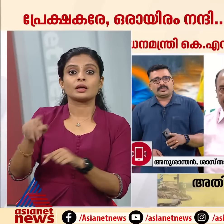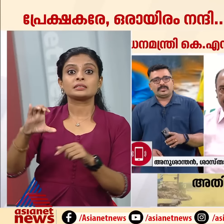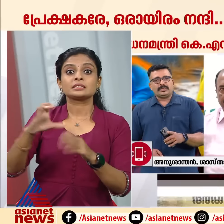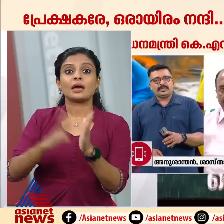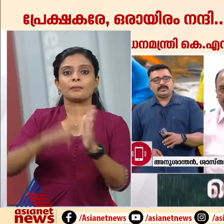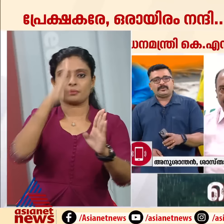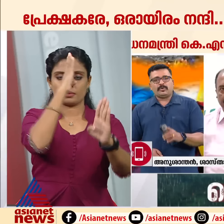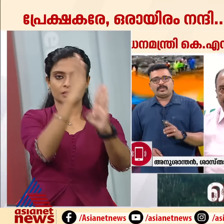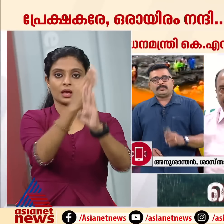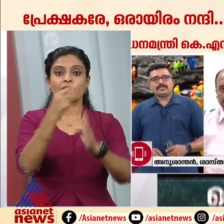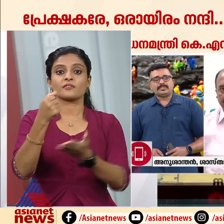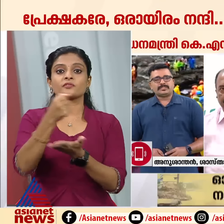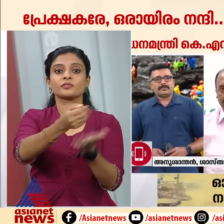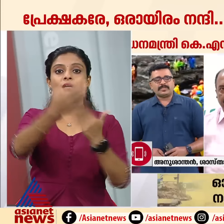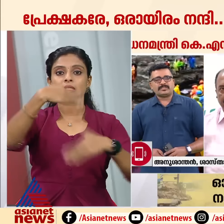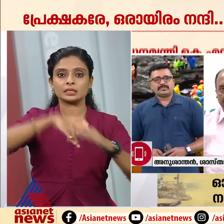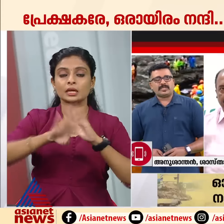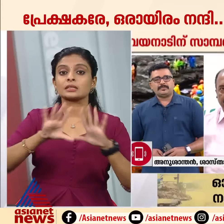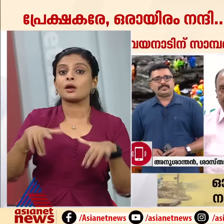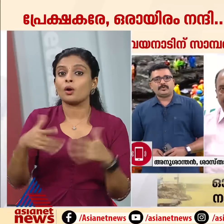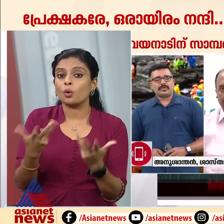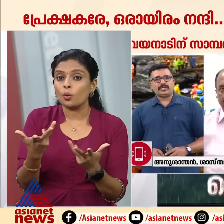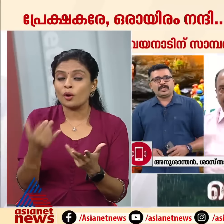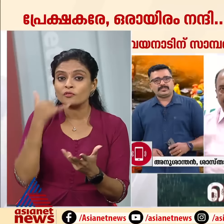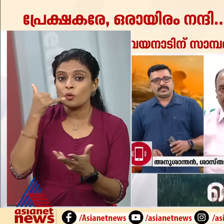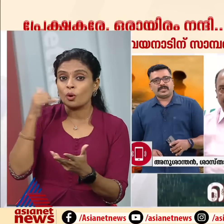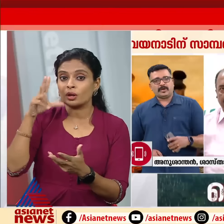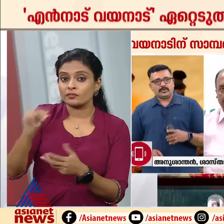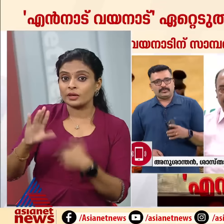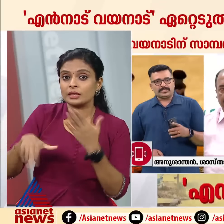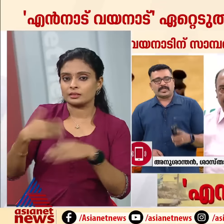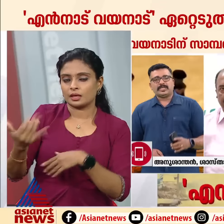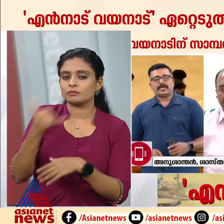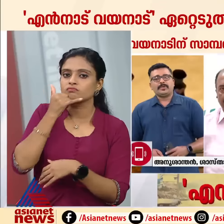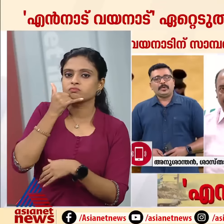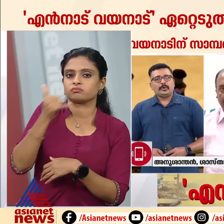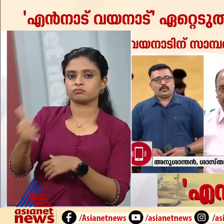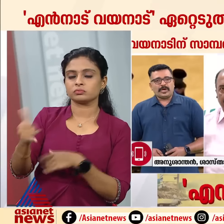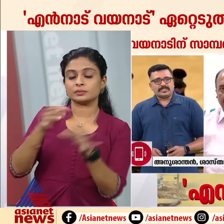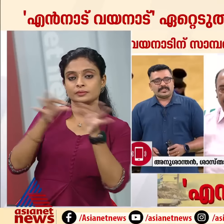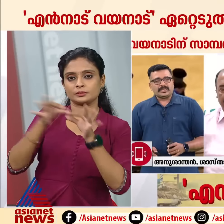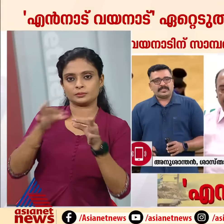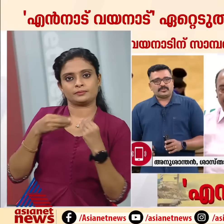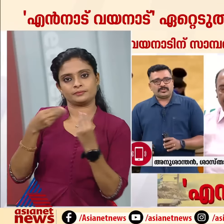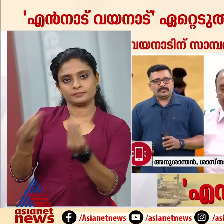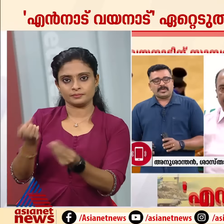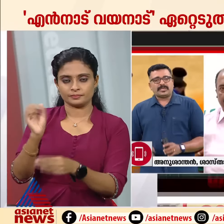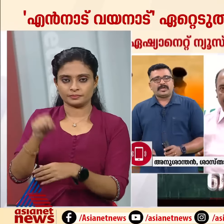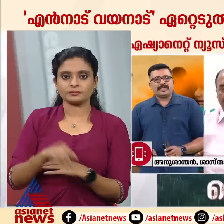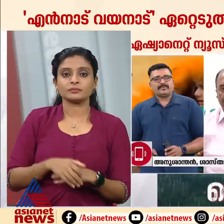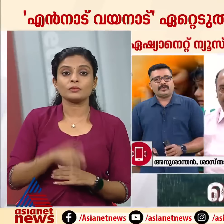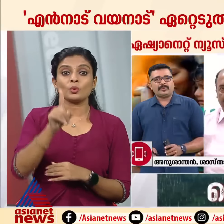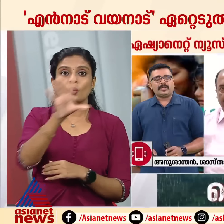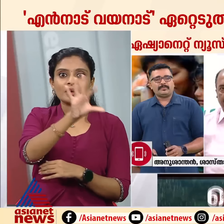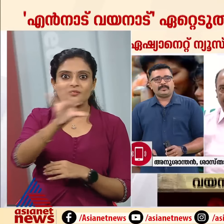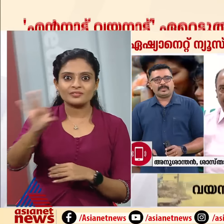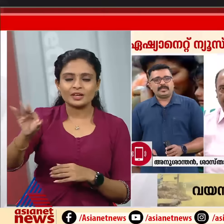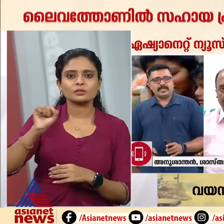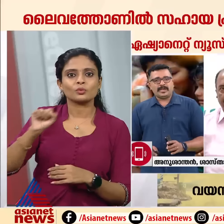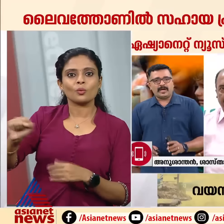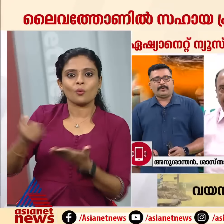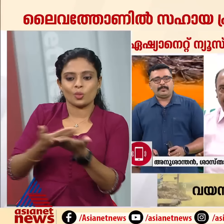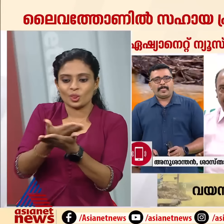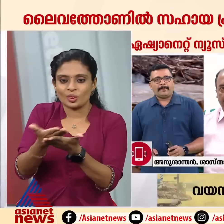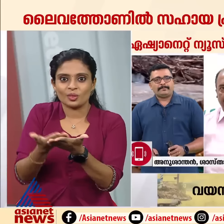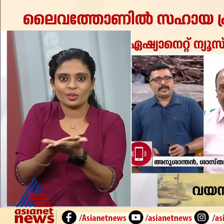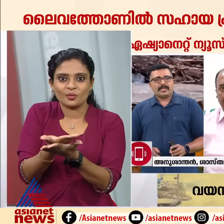അയക്കണമെന്നുള്ളത് ഈ കോള് നമ്മൾ സംഭാഷണം അവസാനിപ്പിച്ചാൽ ഉടനെ അനുശാന്തനെ അങ്ങോട്ട് വിളിച്ചറിയിക്കാം. ഒരാഴ്ചത്തെ സ്വന്തം തട്ടുകടയിലെ വരുമാനം, അതിന്റെ